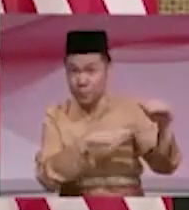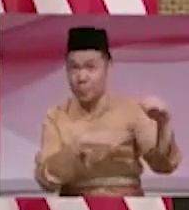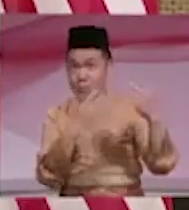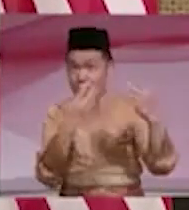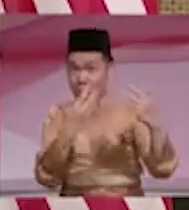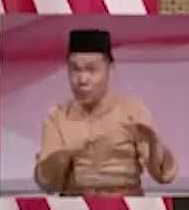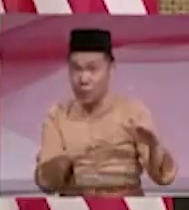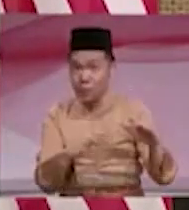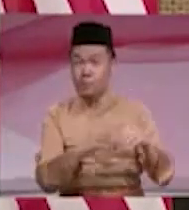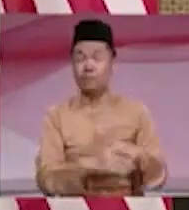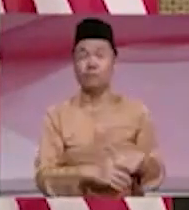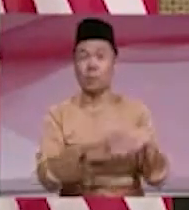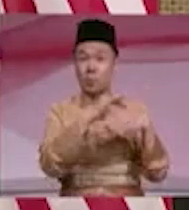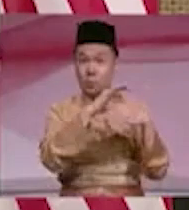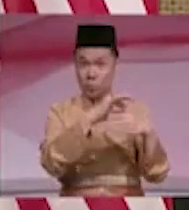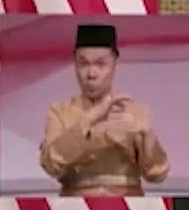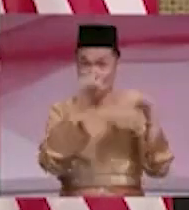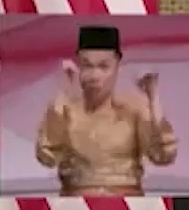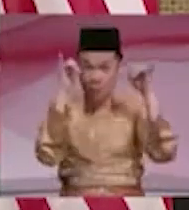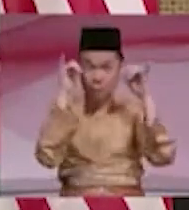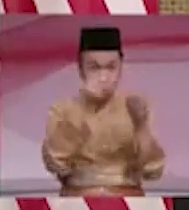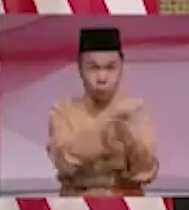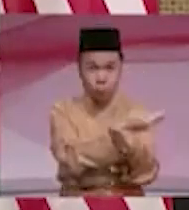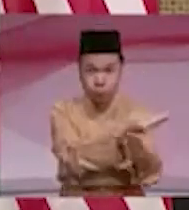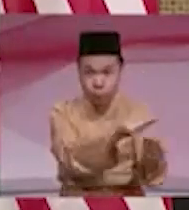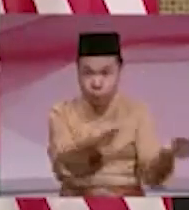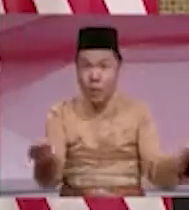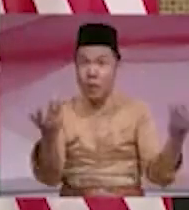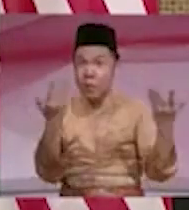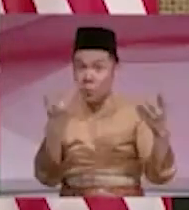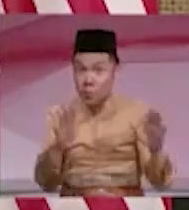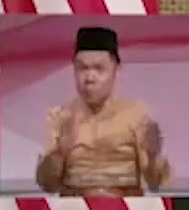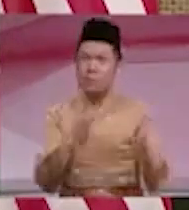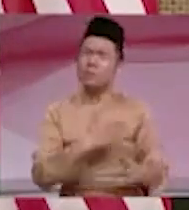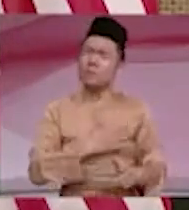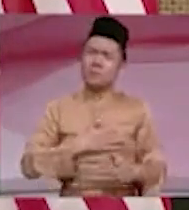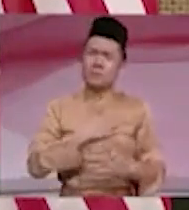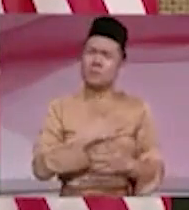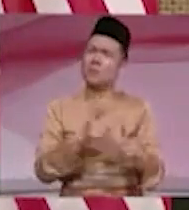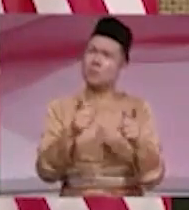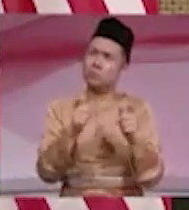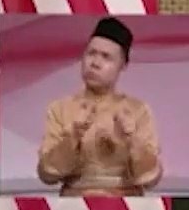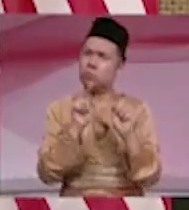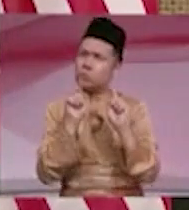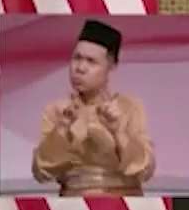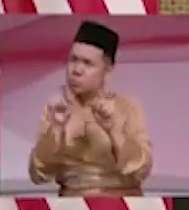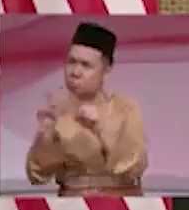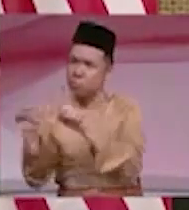membagikan daging kurban segeralah pulang ke rumah masing-masing